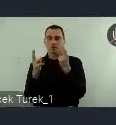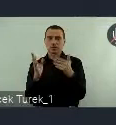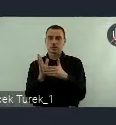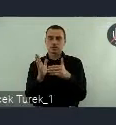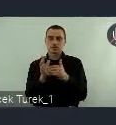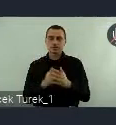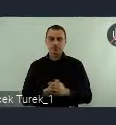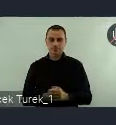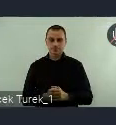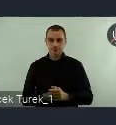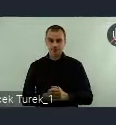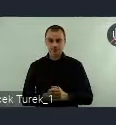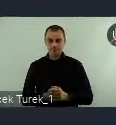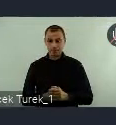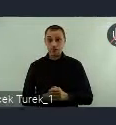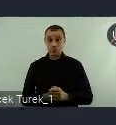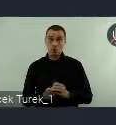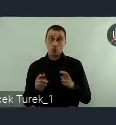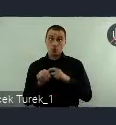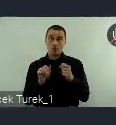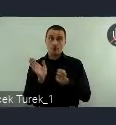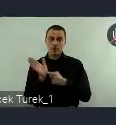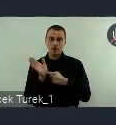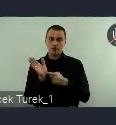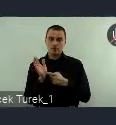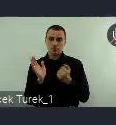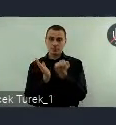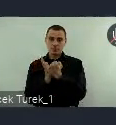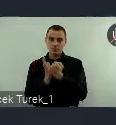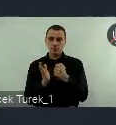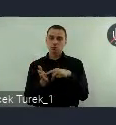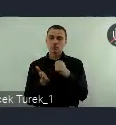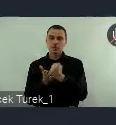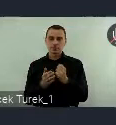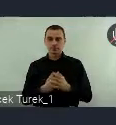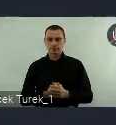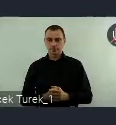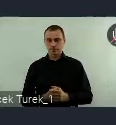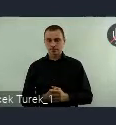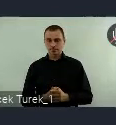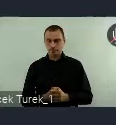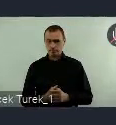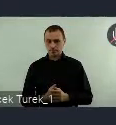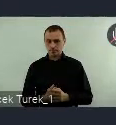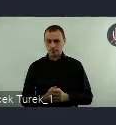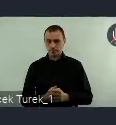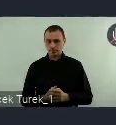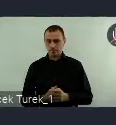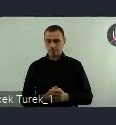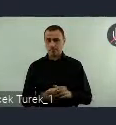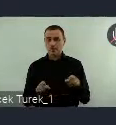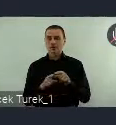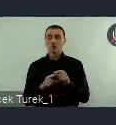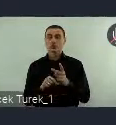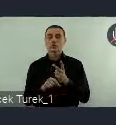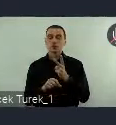co jakby jest wymagane po prostu i tyle Coś mi tutaj slajdy przeskoczył jeśli chodzi o dostępność cyfrową